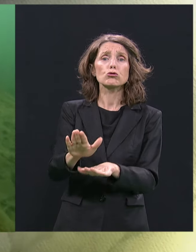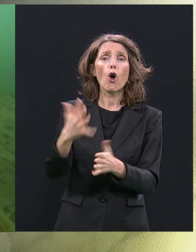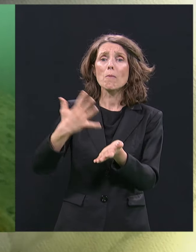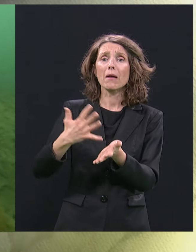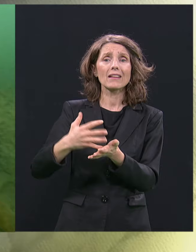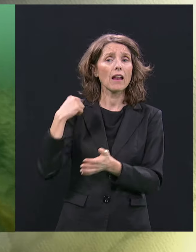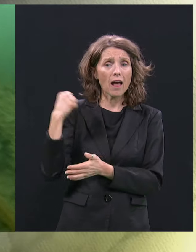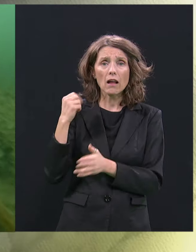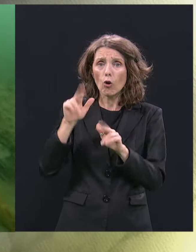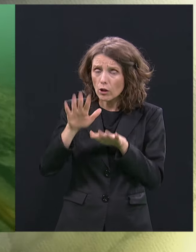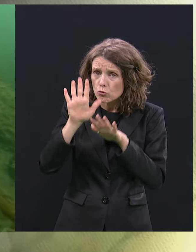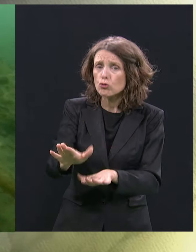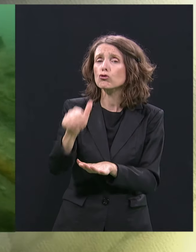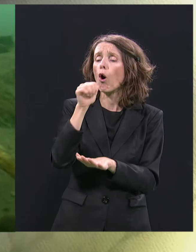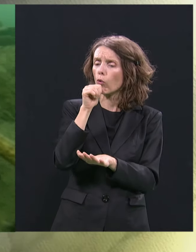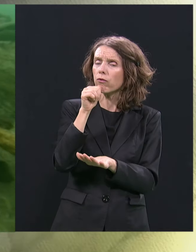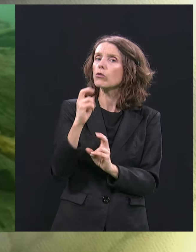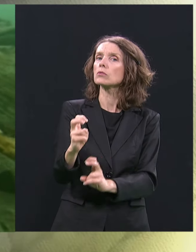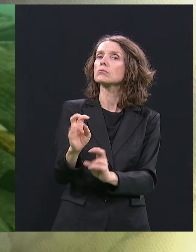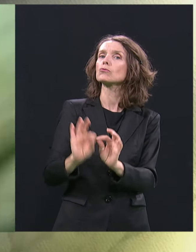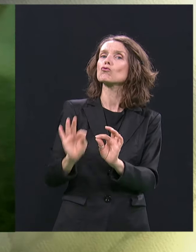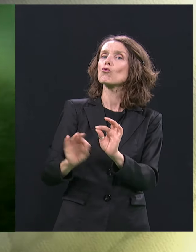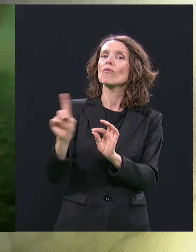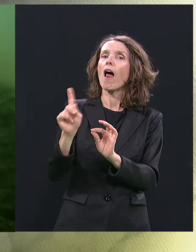ostane tako sačuvano.